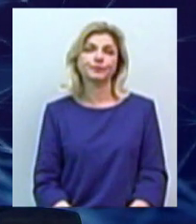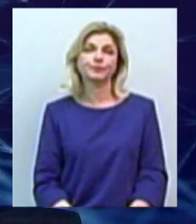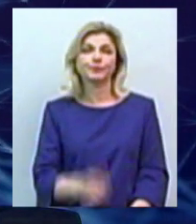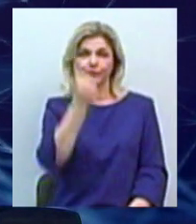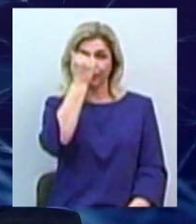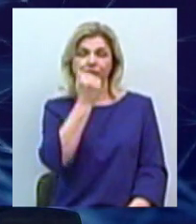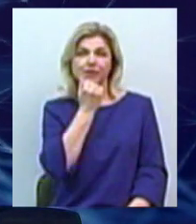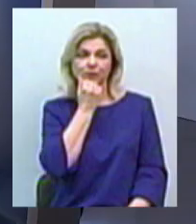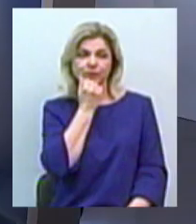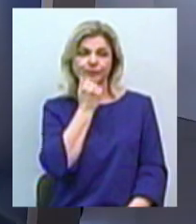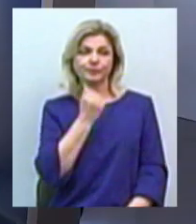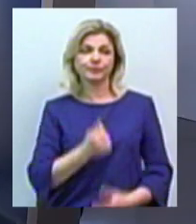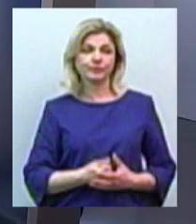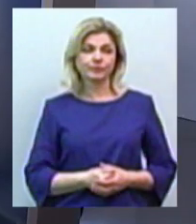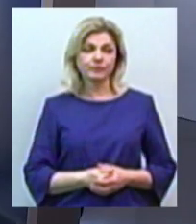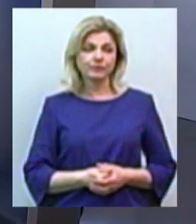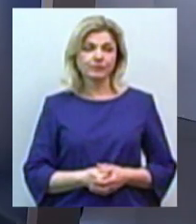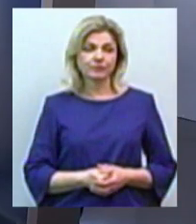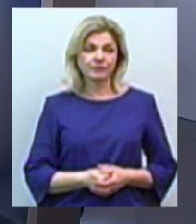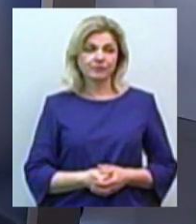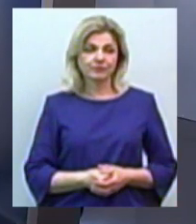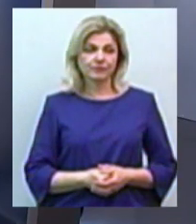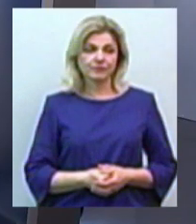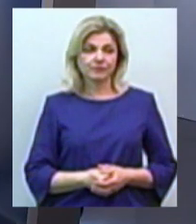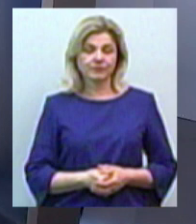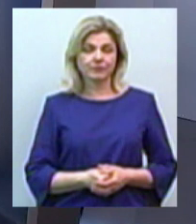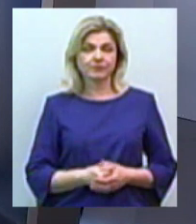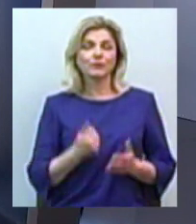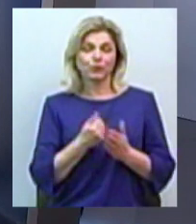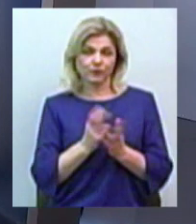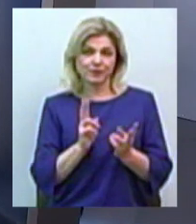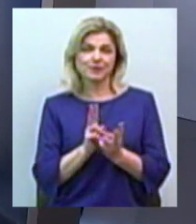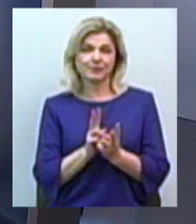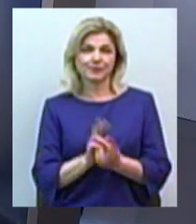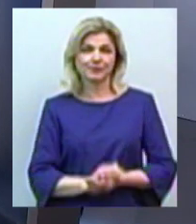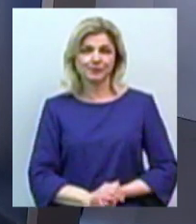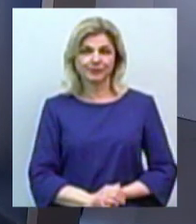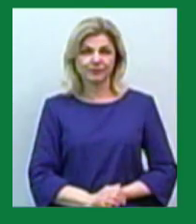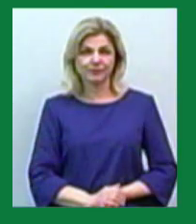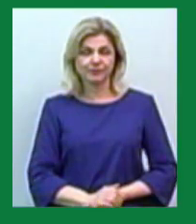Дякую. На все добре. Едуарде, дякую всім, хто був з нами. Побачимось.